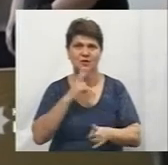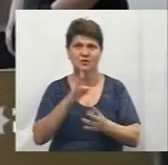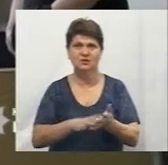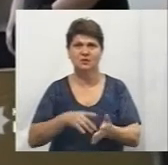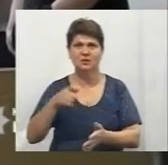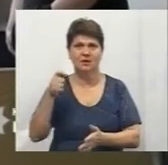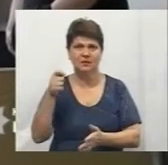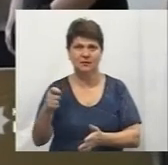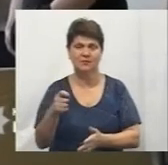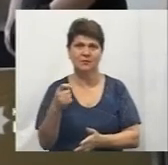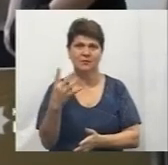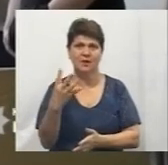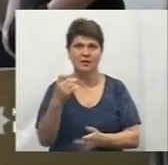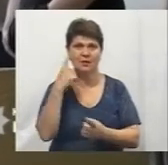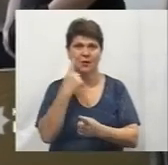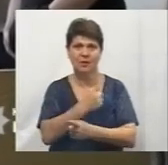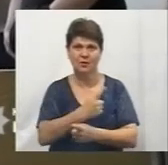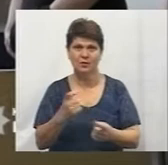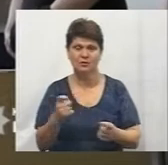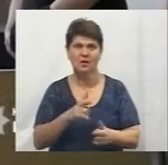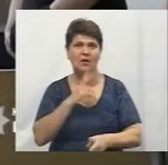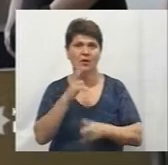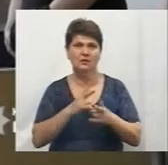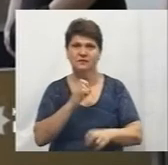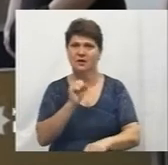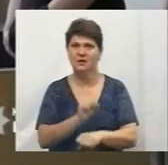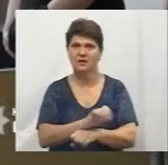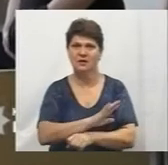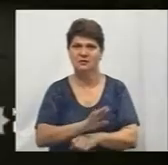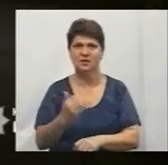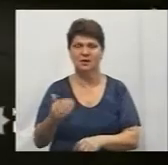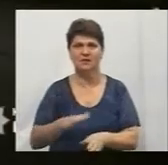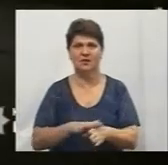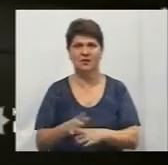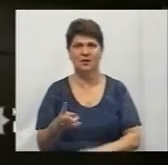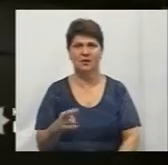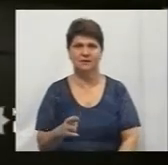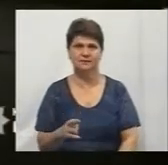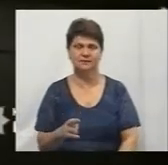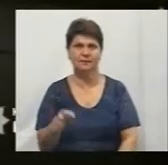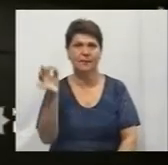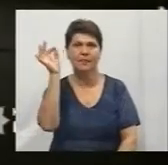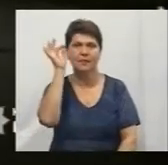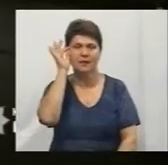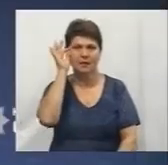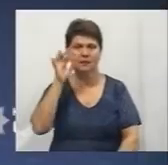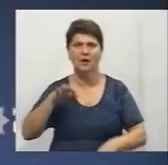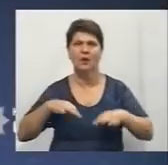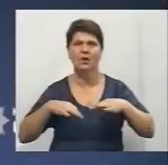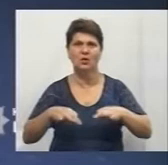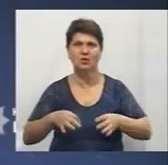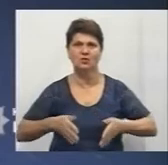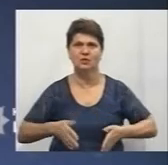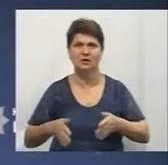суду протягом 5 днів з дня оголошення, однак оскарження ухвали не зупиняє її виконання. Нагадаю, дорожньо-транспортна пригода